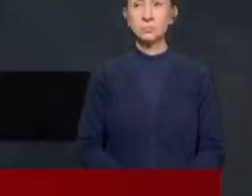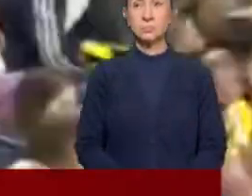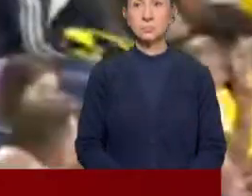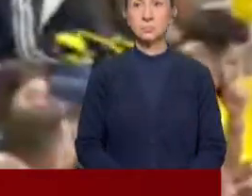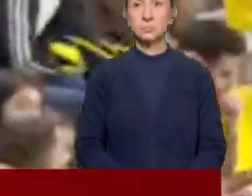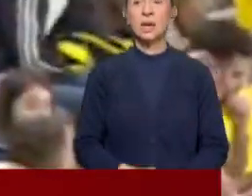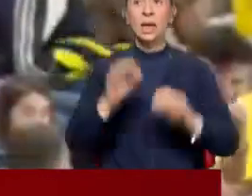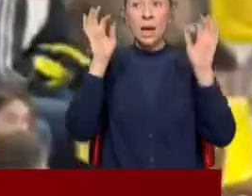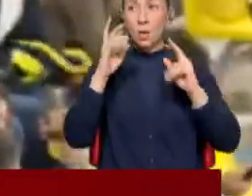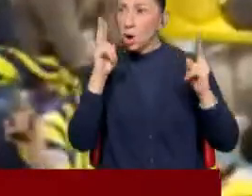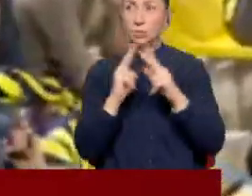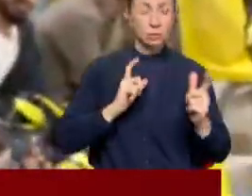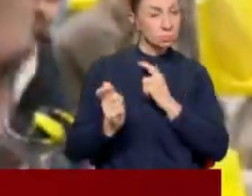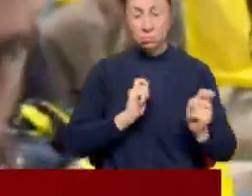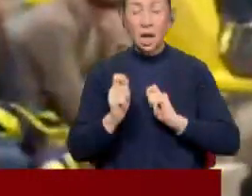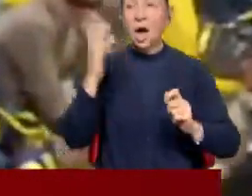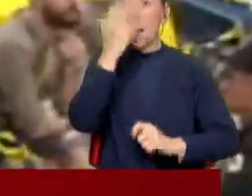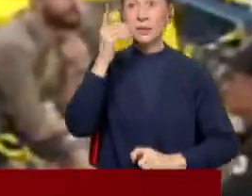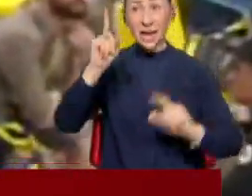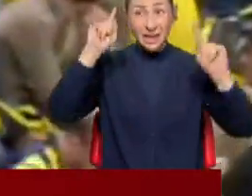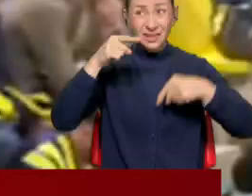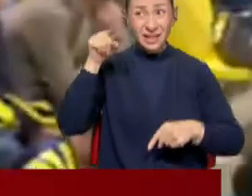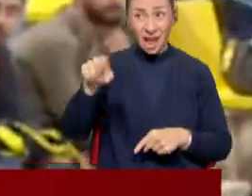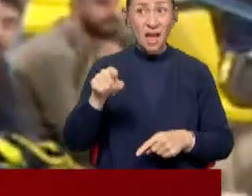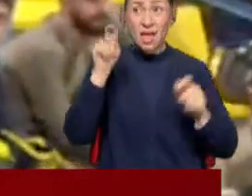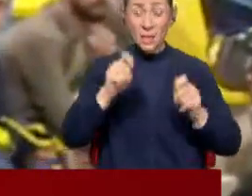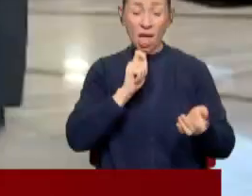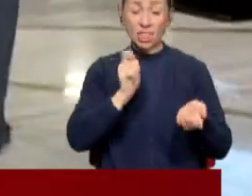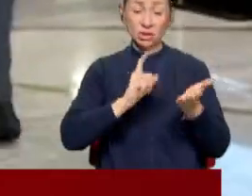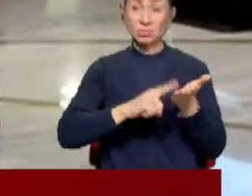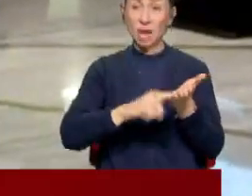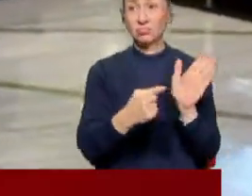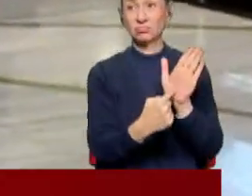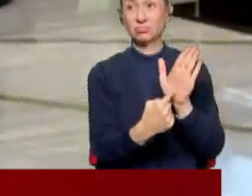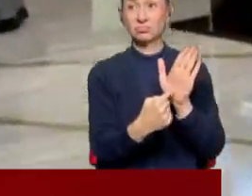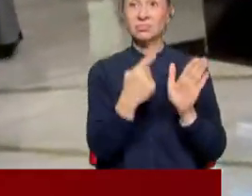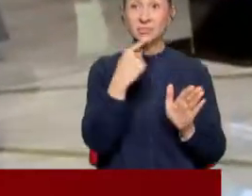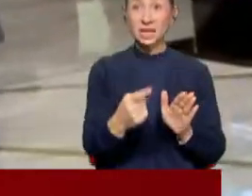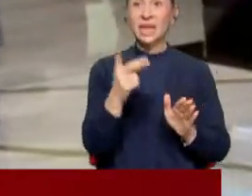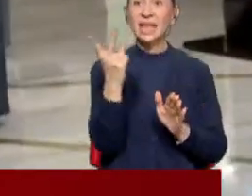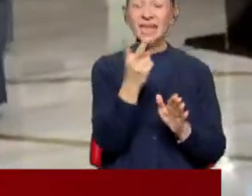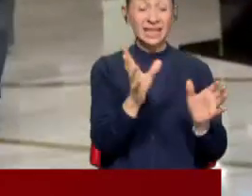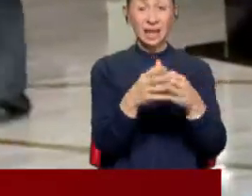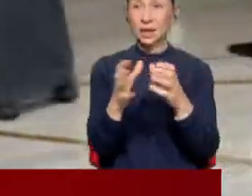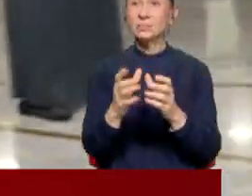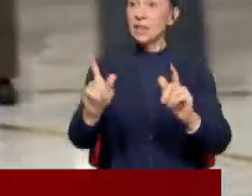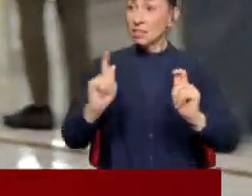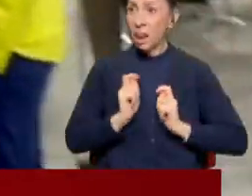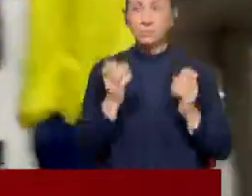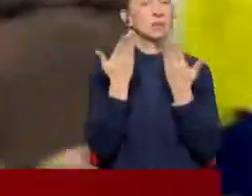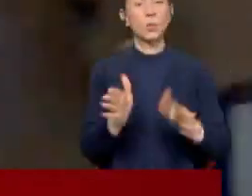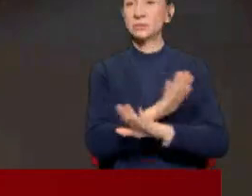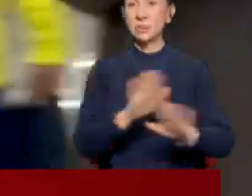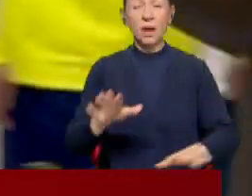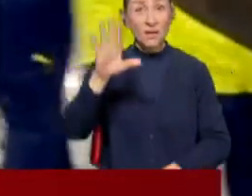dönüyoruz. Yapılan görüşmelerde Suudi Arabistanlı yetkililer yapılan anlaşmayı gerekçe gösterdi, iki takımın talebini kabul